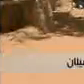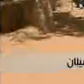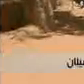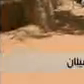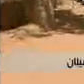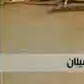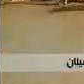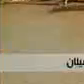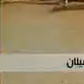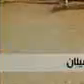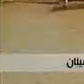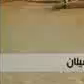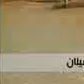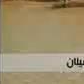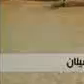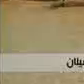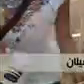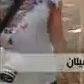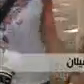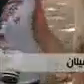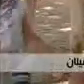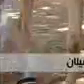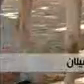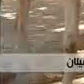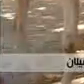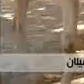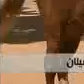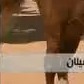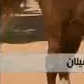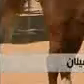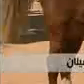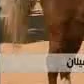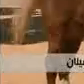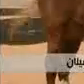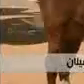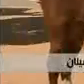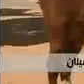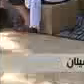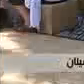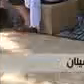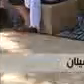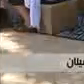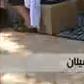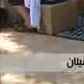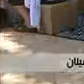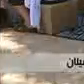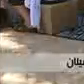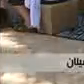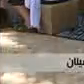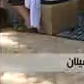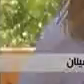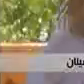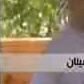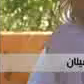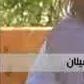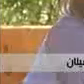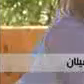ممثل وكالة الأصفار البولونية يواصلون زيارتهم الاستطلاعية الترويجية ويقولون بقصر غيلان في الجنوب التونسي.